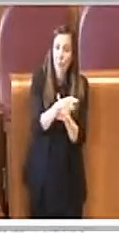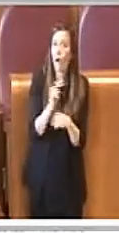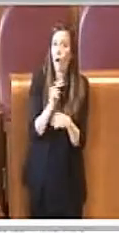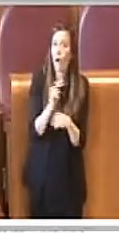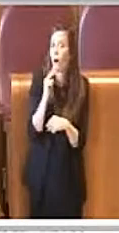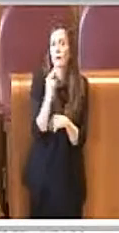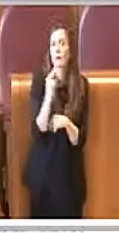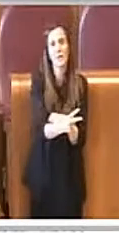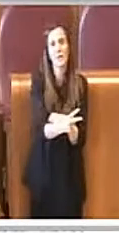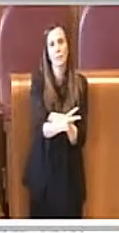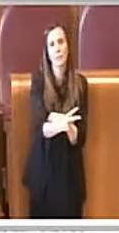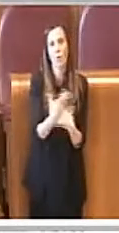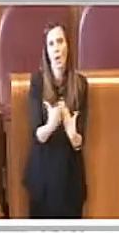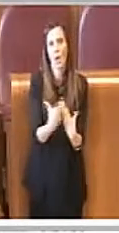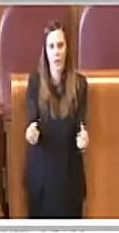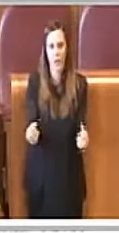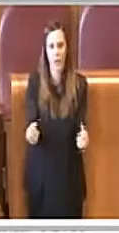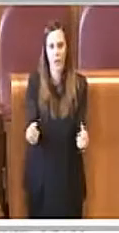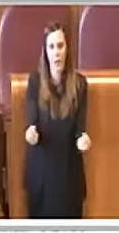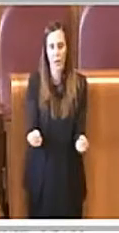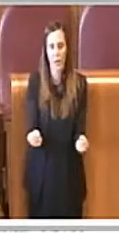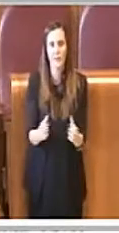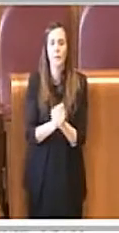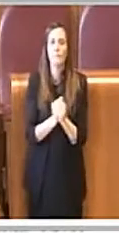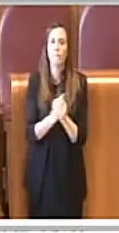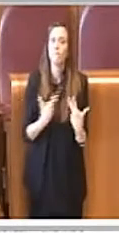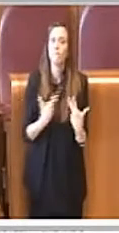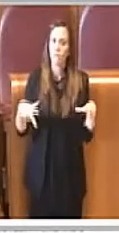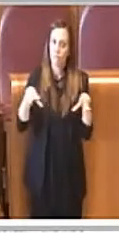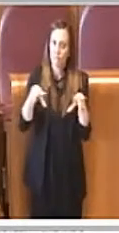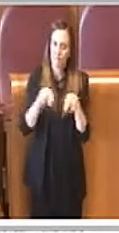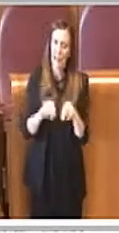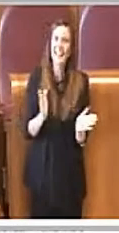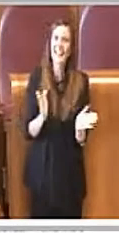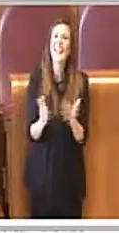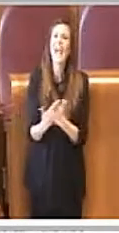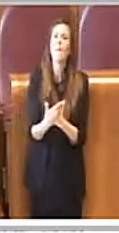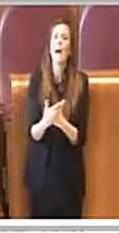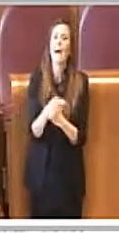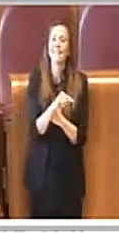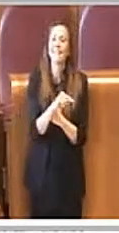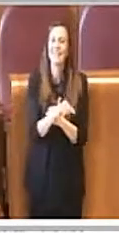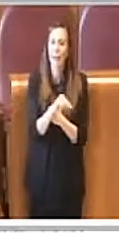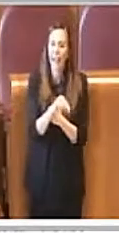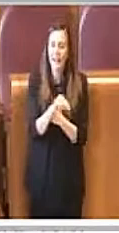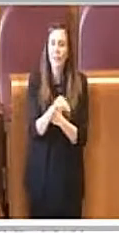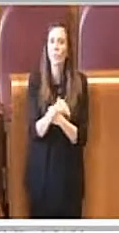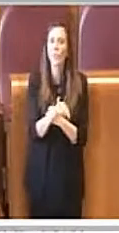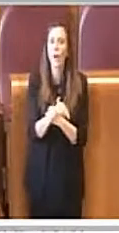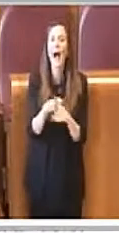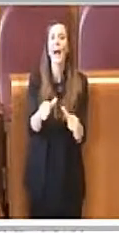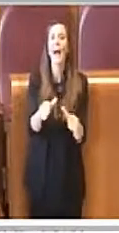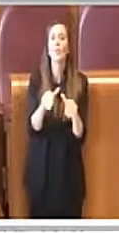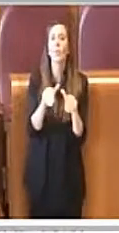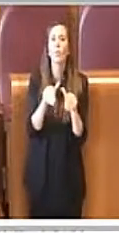risposte veramente concrete. Ribadisco, il Dipartimento ha adottato